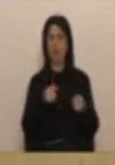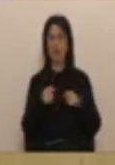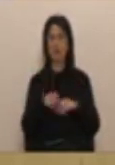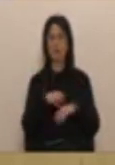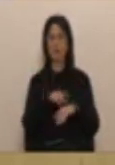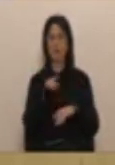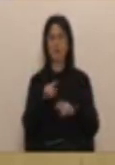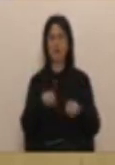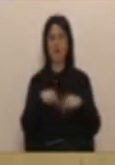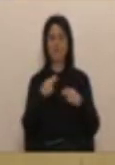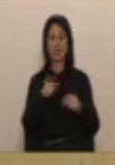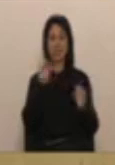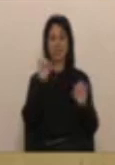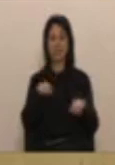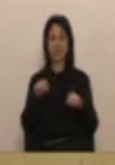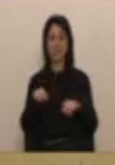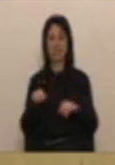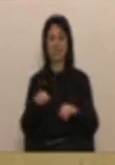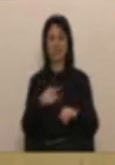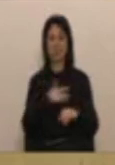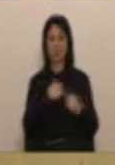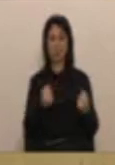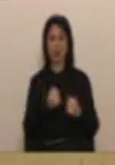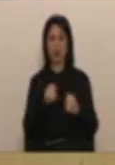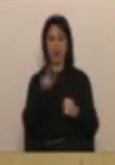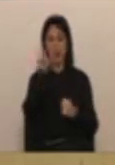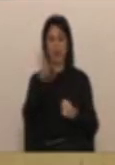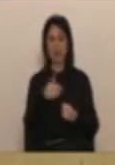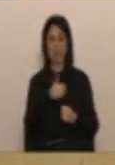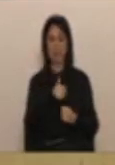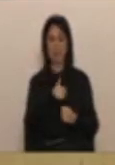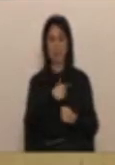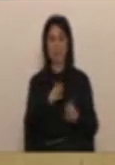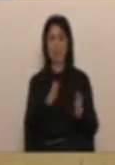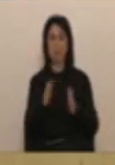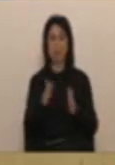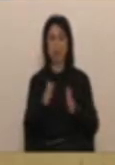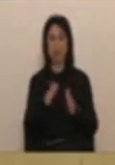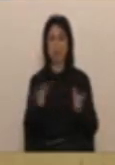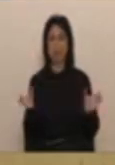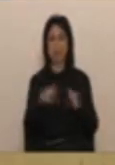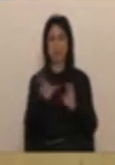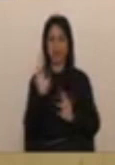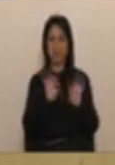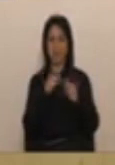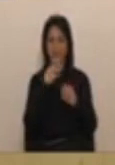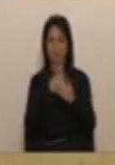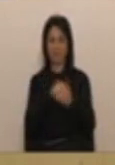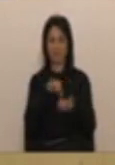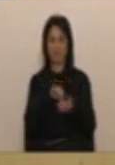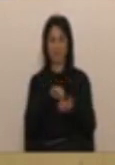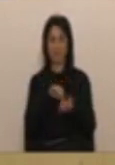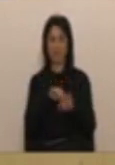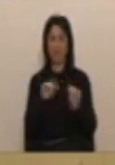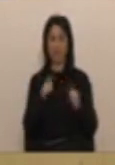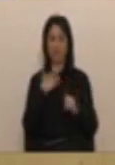პარტიას ეძლევა შესაძლებლობა უგულებელყოს ამორჩეულის ნება და მაქსიმალურად დააკომპლექტოს თავისი წარმომადგენლებით,